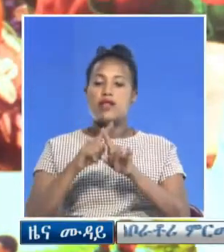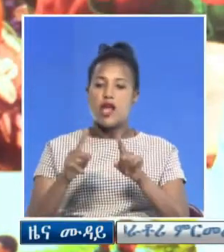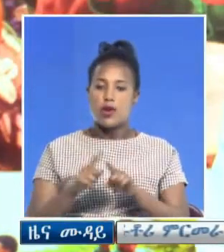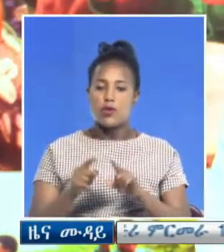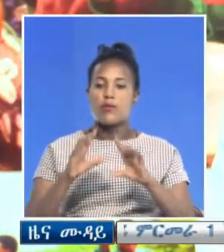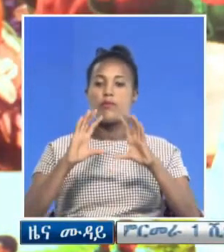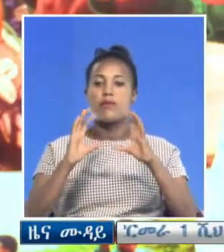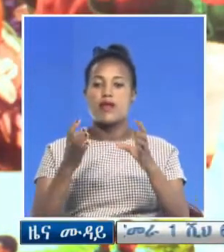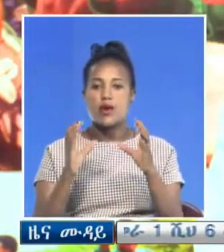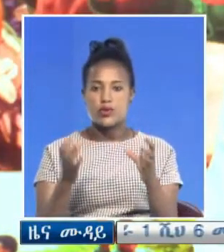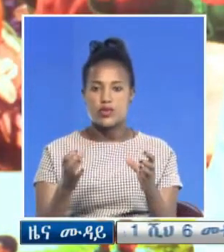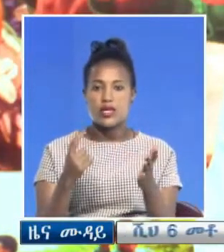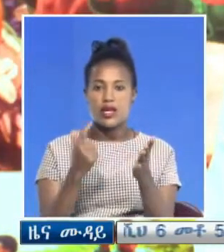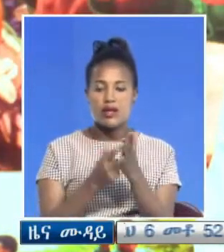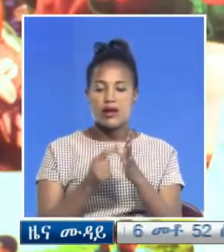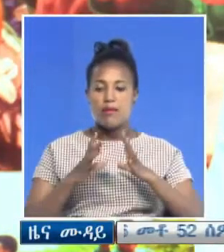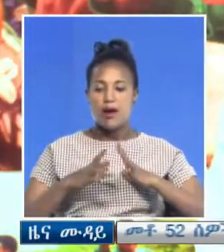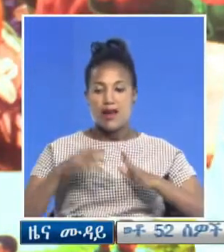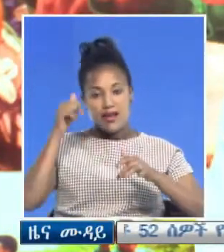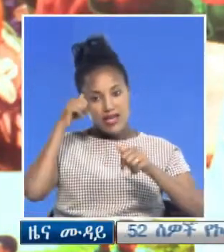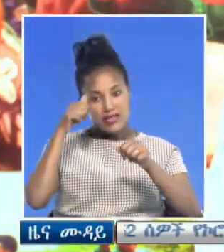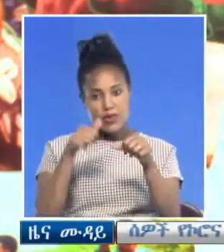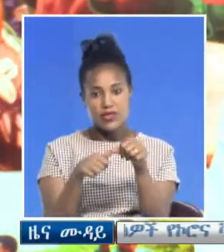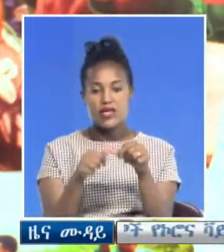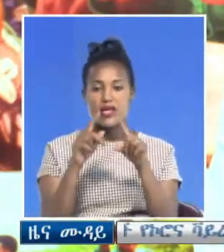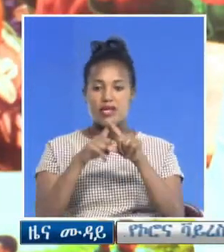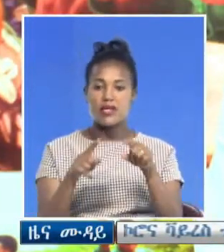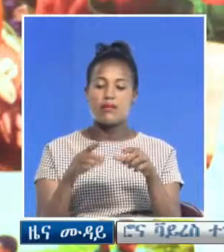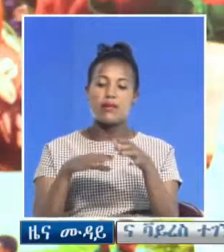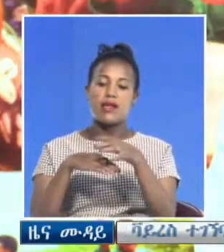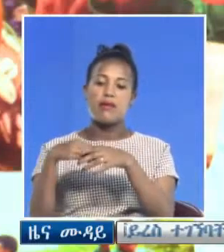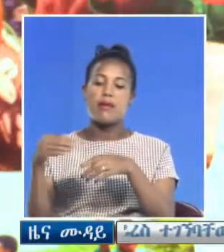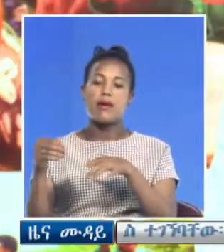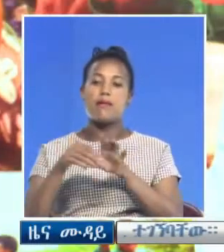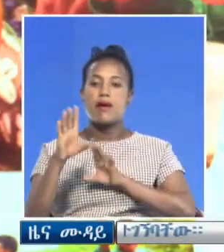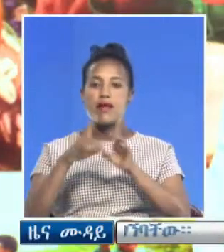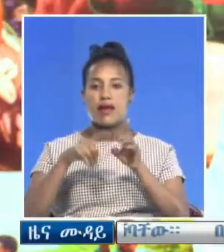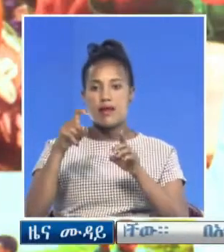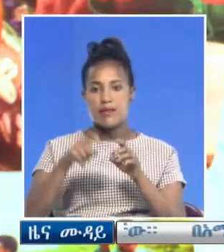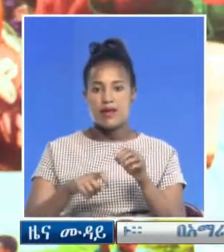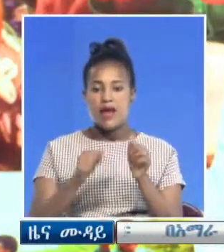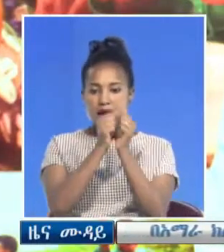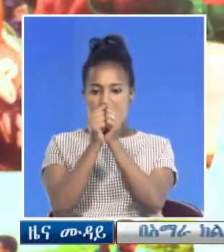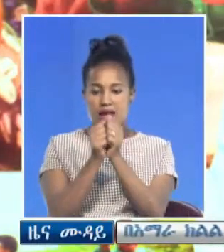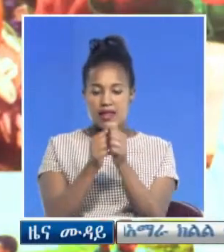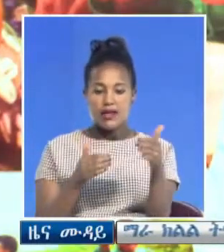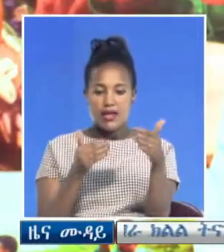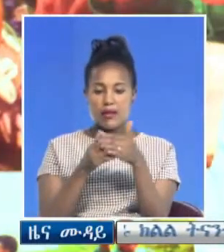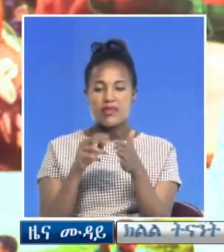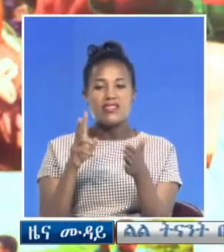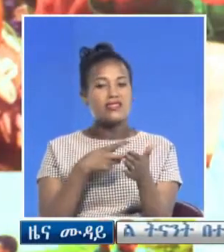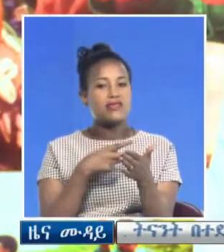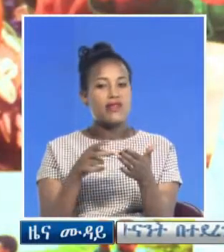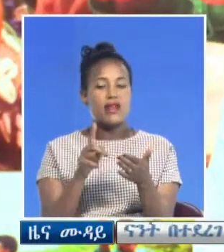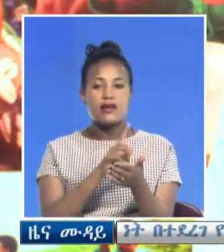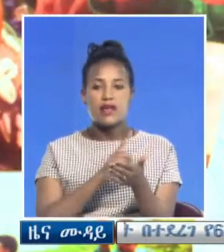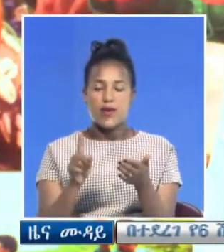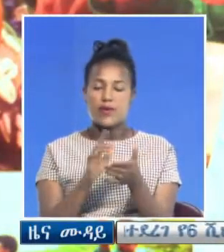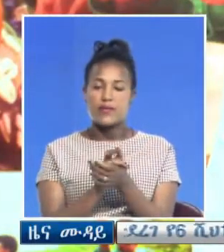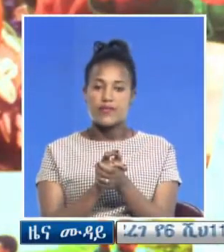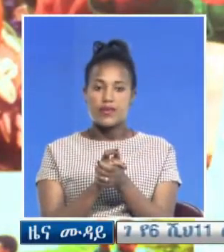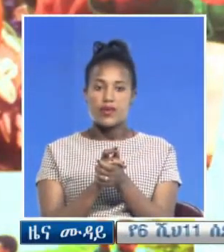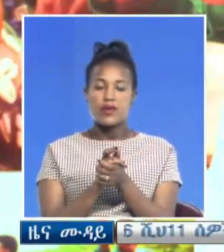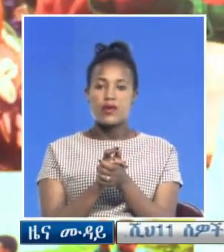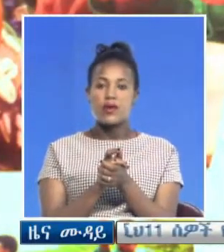ሚዲያዎች ያንን በዓል እያስታወስ ግን በአደባባይ ላይ ማድረግ ያለብን አንድ የተቀራረበን ጭፈራ ሳይሆን